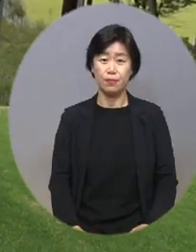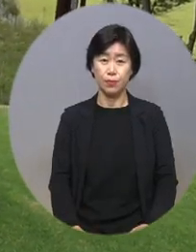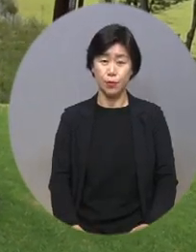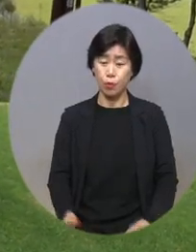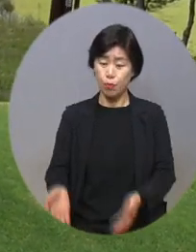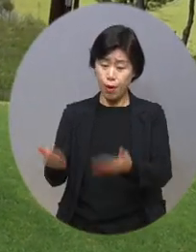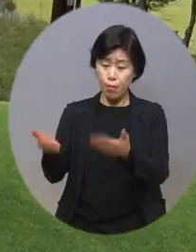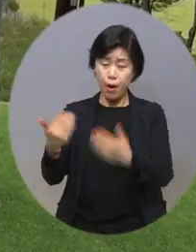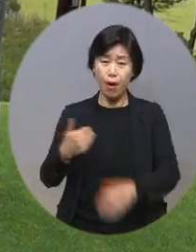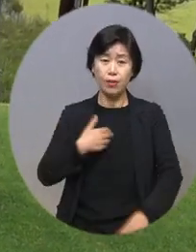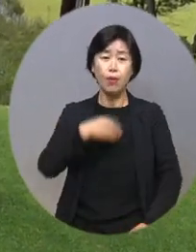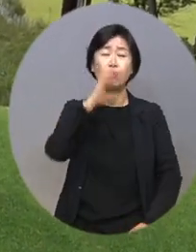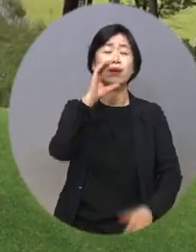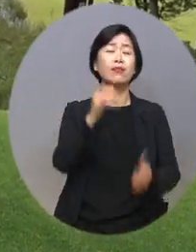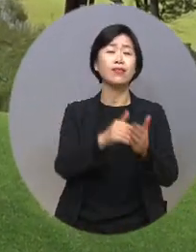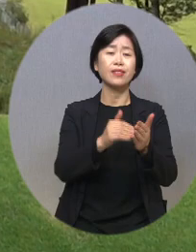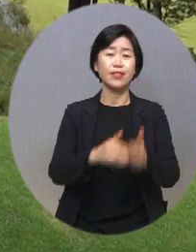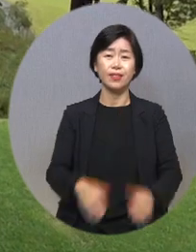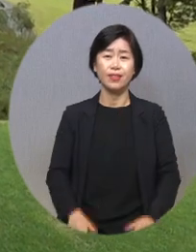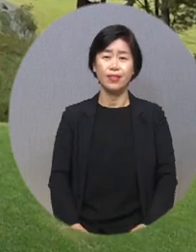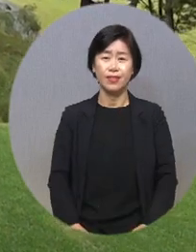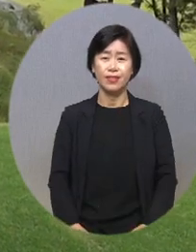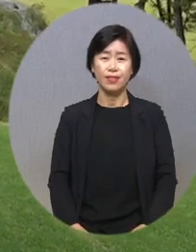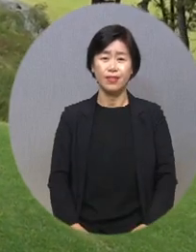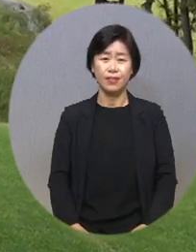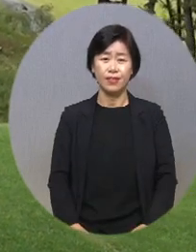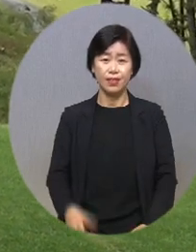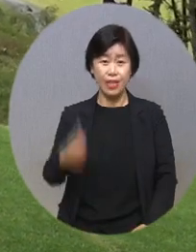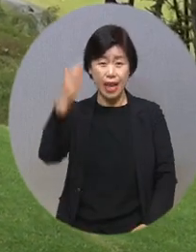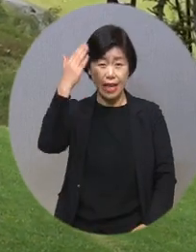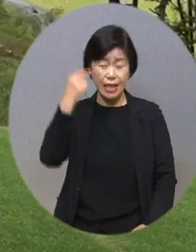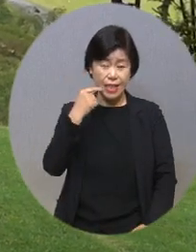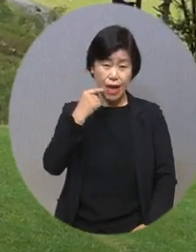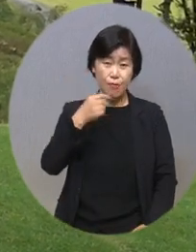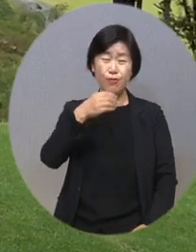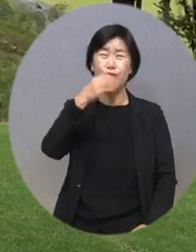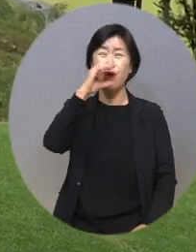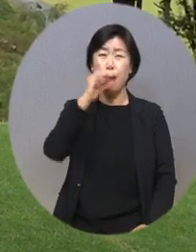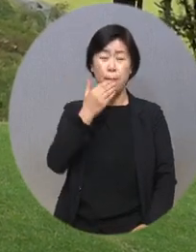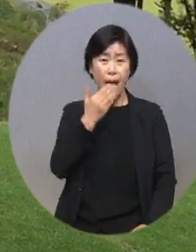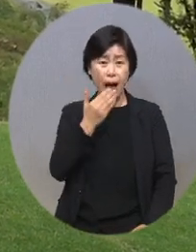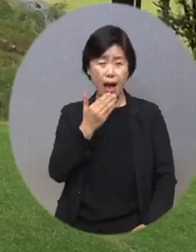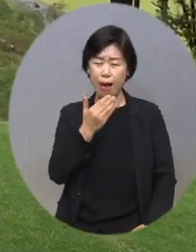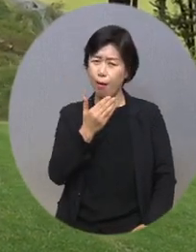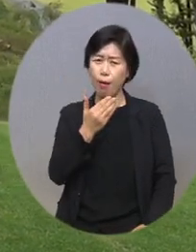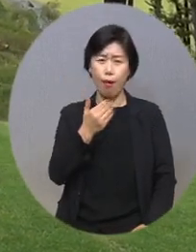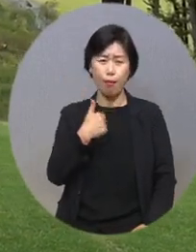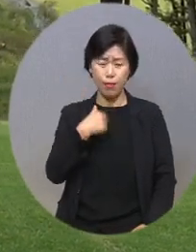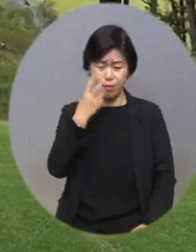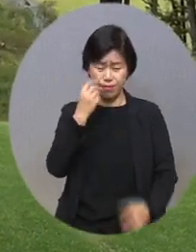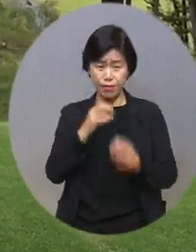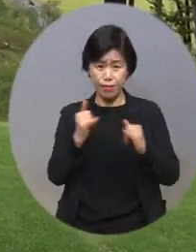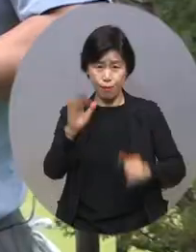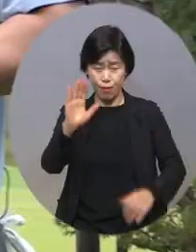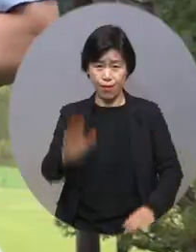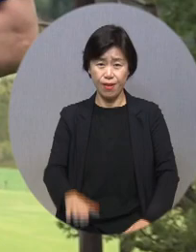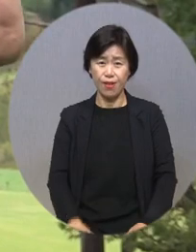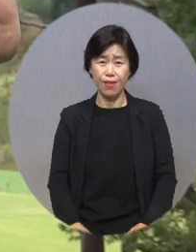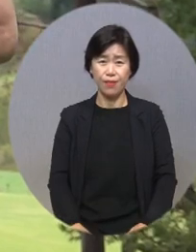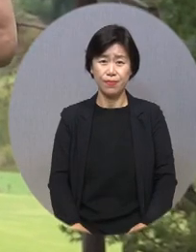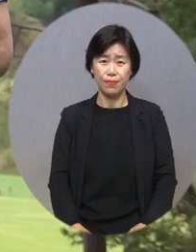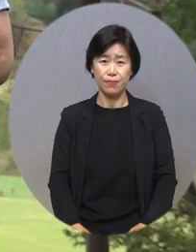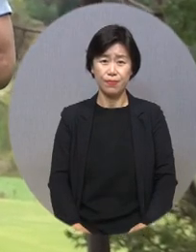맞네. 콜라야. 간장을 이렇게 마실 수 있다. 그러니까. 나 무슨 이상한 사람이야? 간장을 되게 이렇게 예민한 친구거든. 예민한 친구. 얼굴이 자꾸